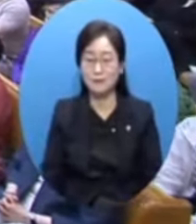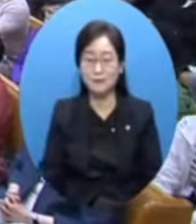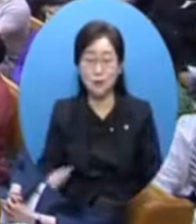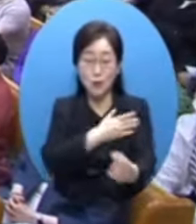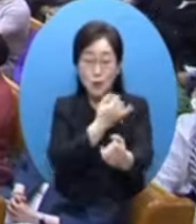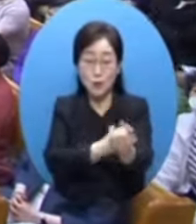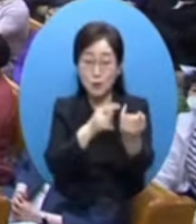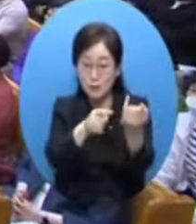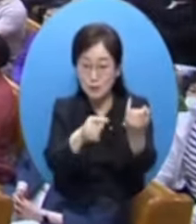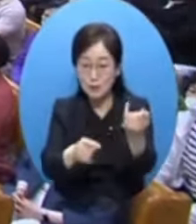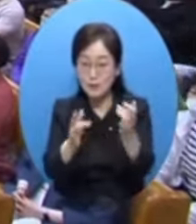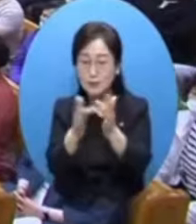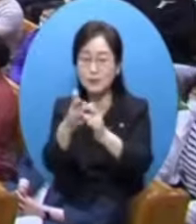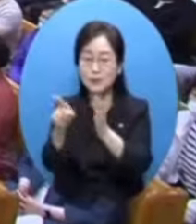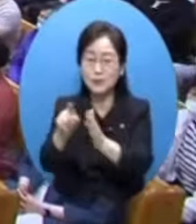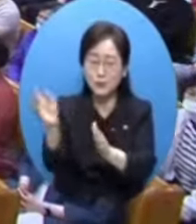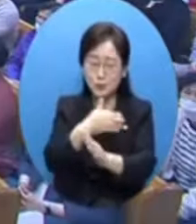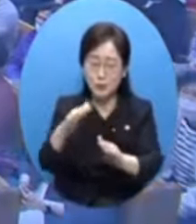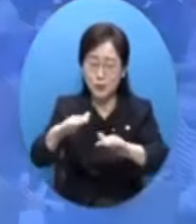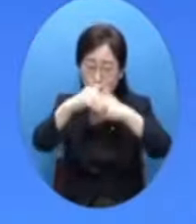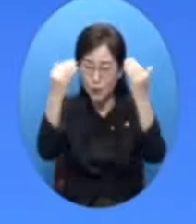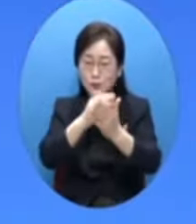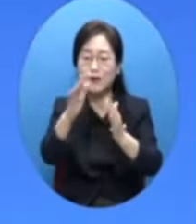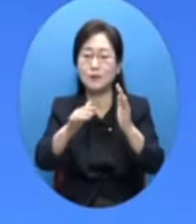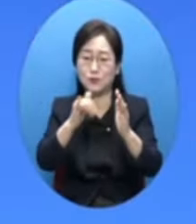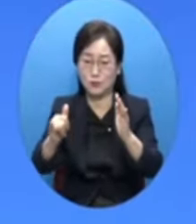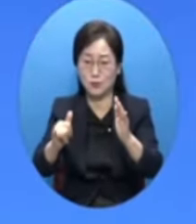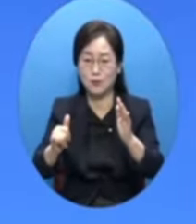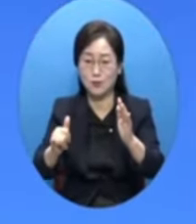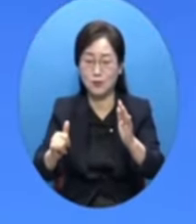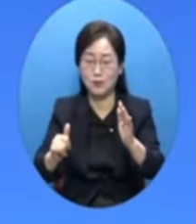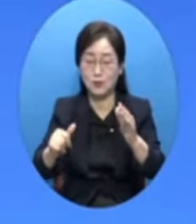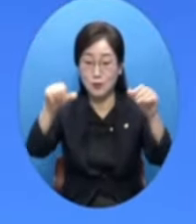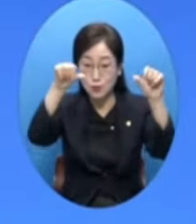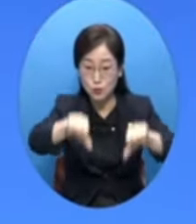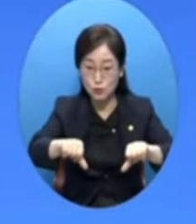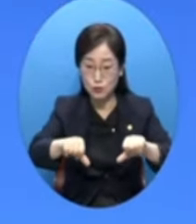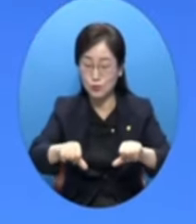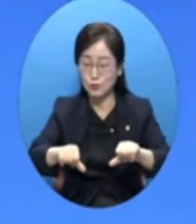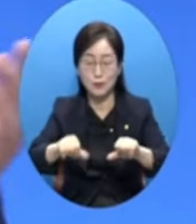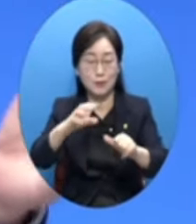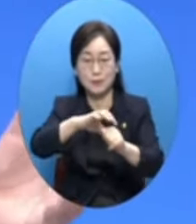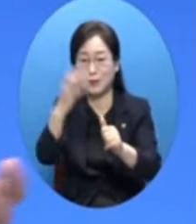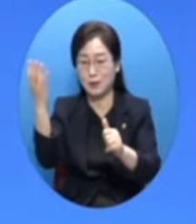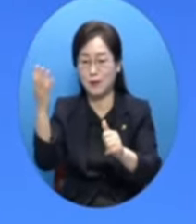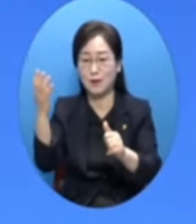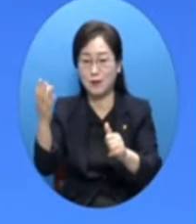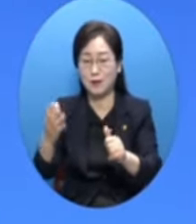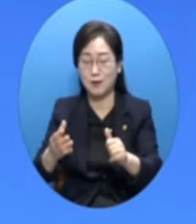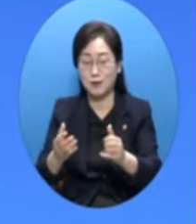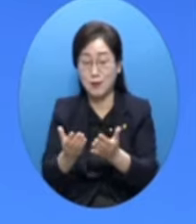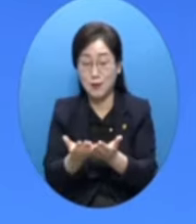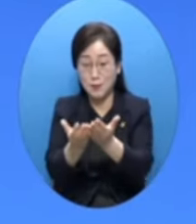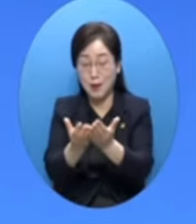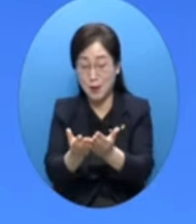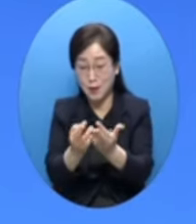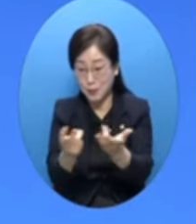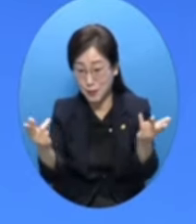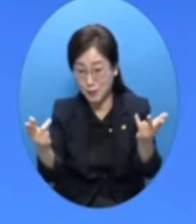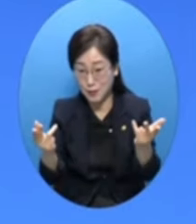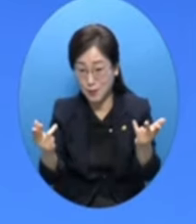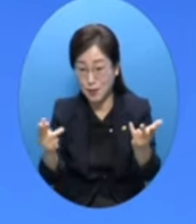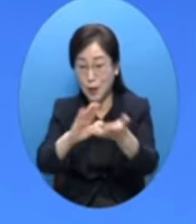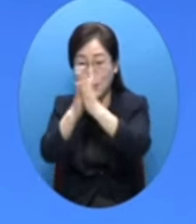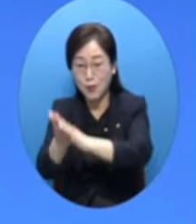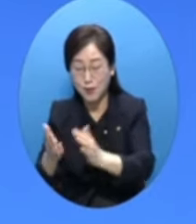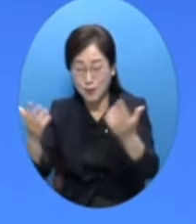권사님은 예수 믿고 나서 온 가족이 이 저주받은 데서 노예남 받게 되고 빈배 인생이 가득 찬 인생이 되어서 가는